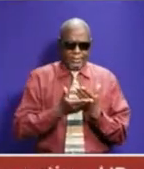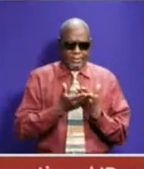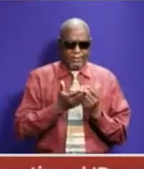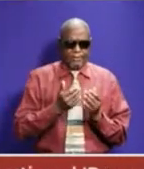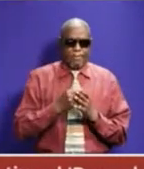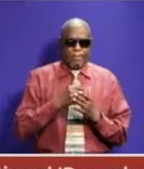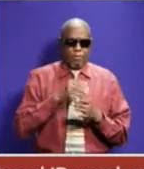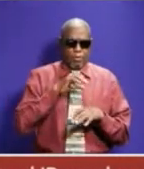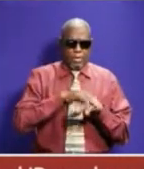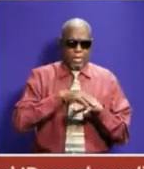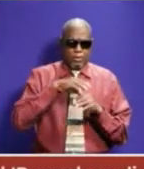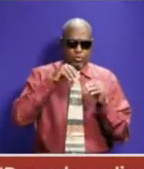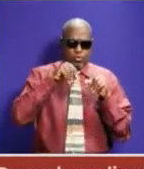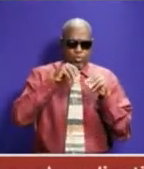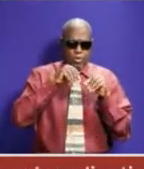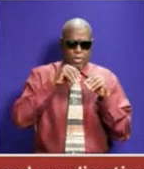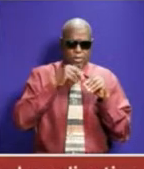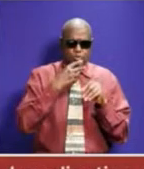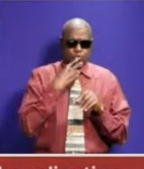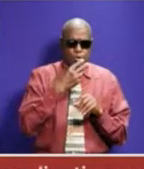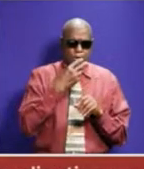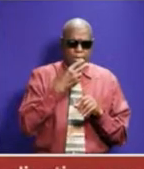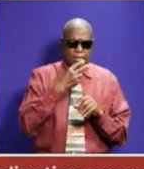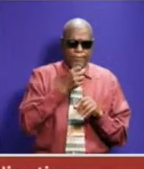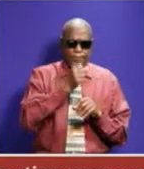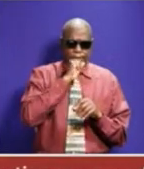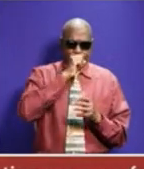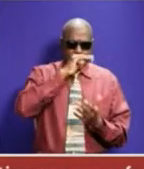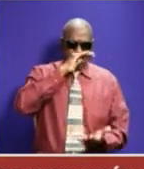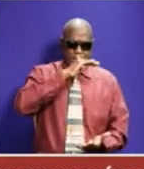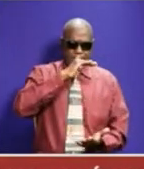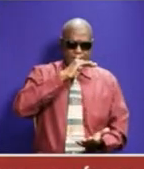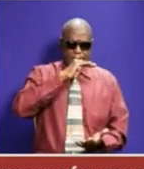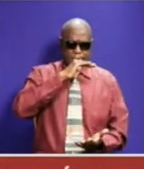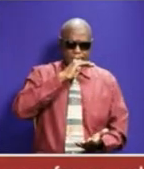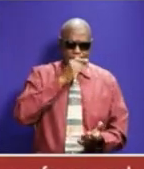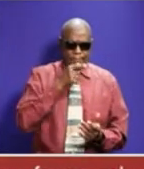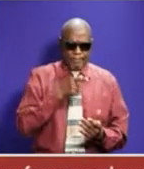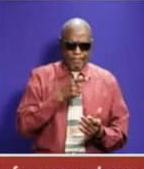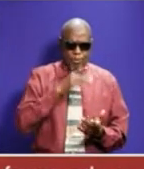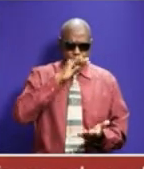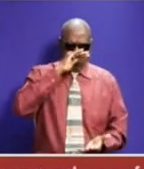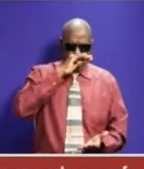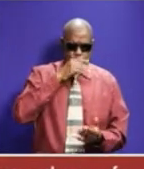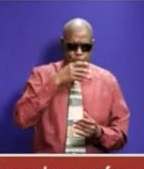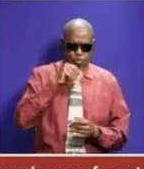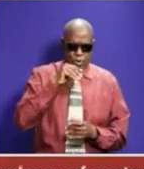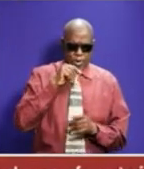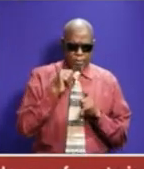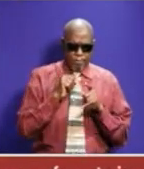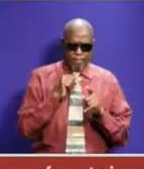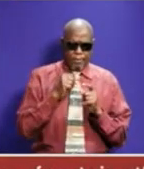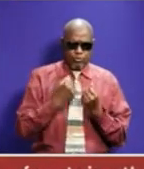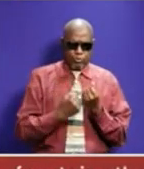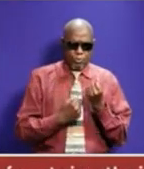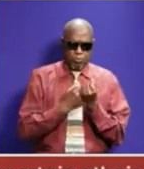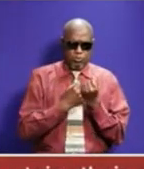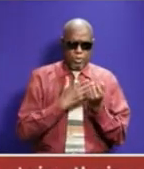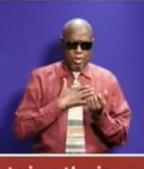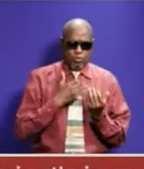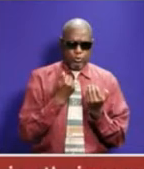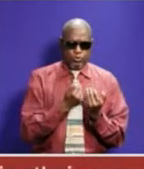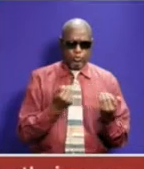tumepata unga, 250 bales of unga. Na hii unga ambayo imekuja leo ni ya kusupport watoto